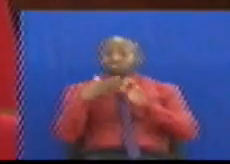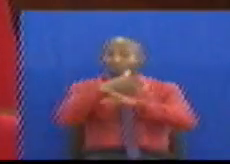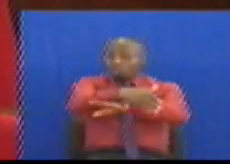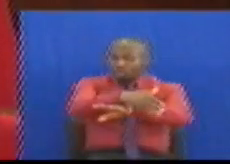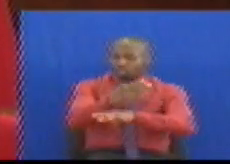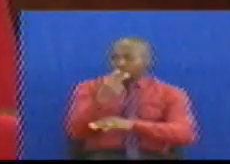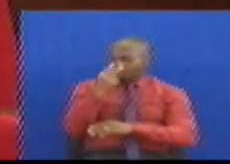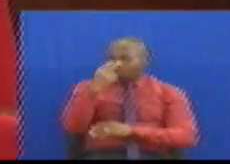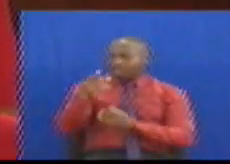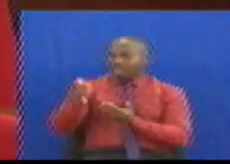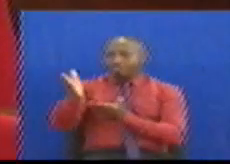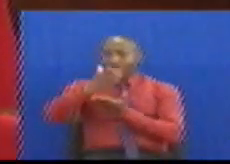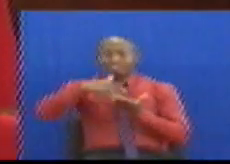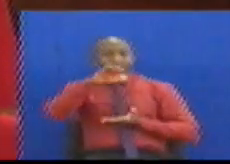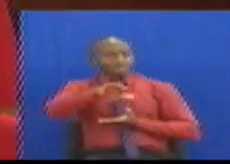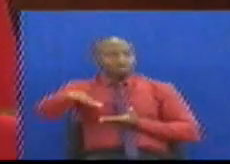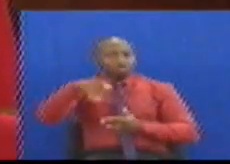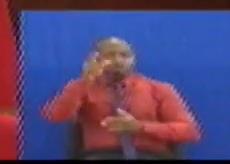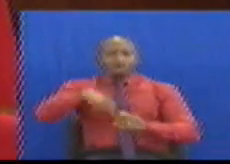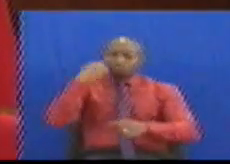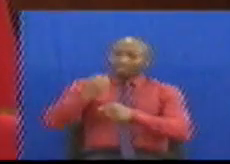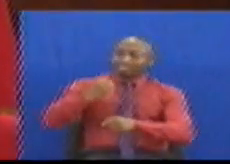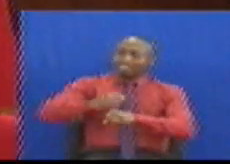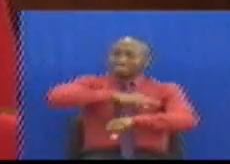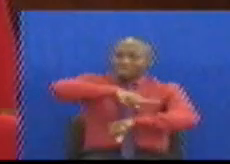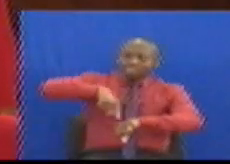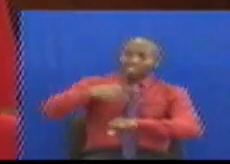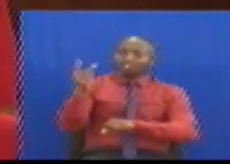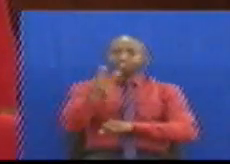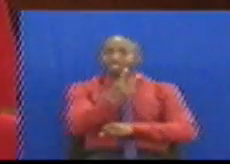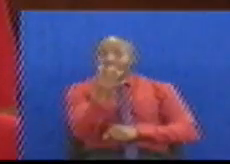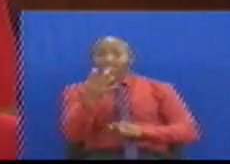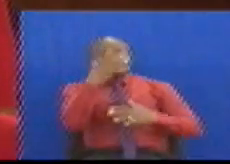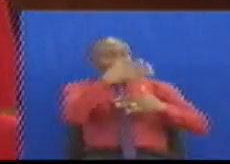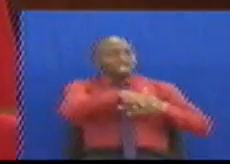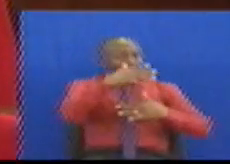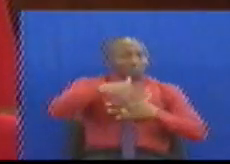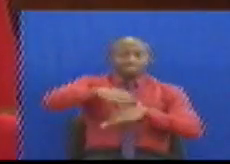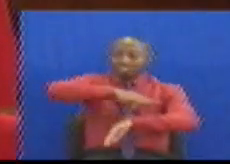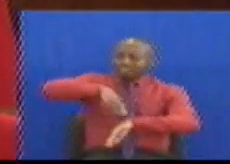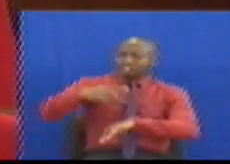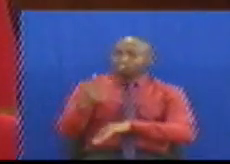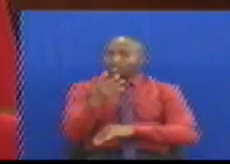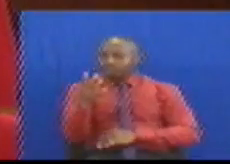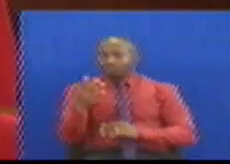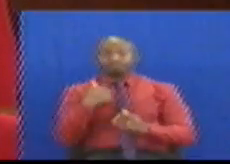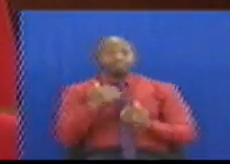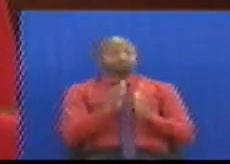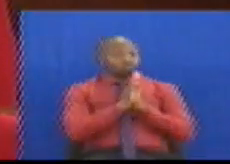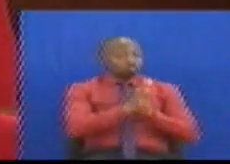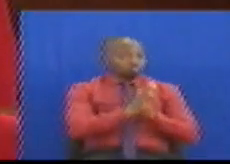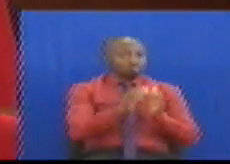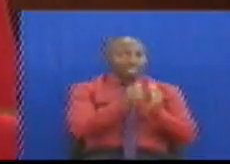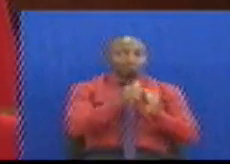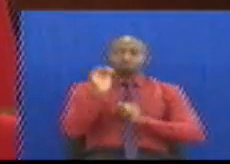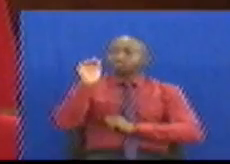maeneo watu wafanye kazi masaa 24, watu wafanye biashara masaa 24. Tunashukuru mlituelewa kwenye swala la kusafirisha